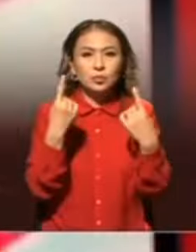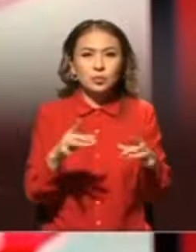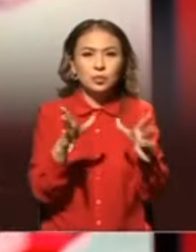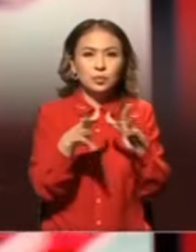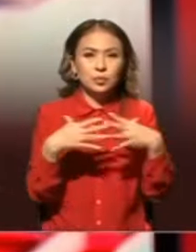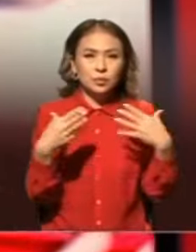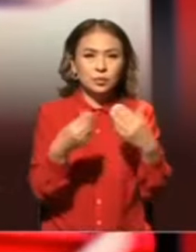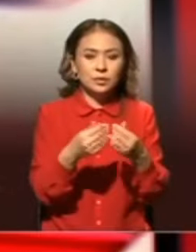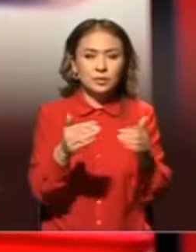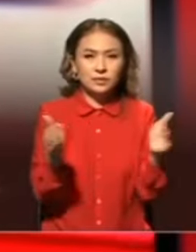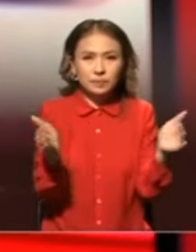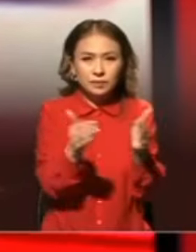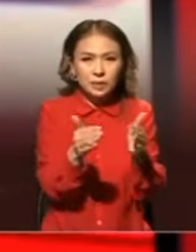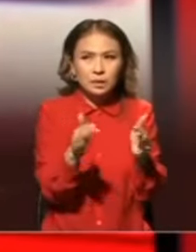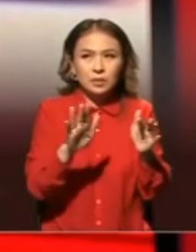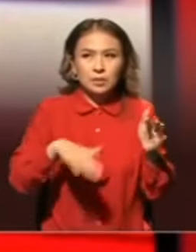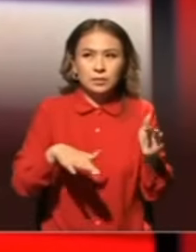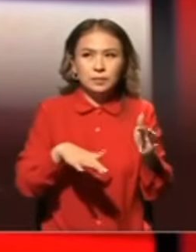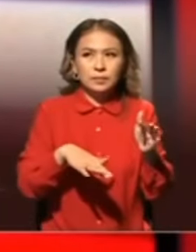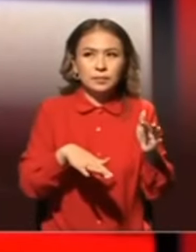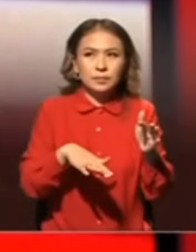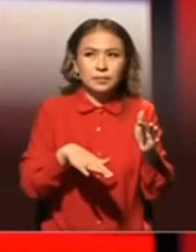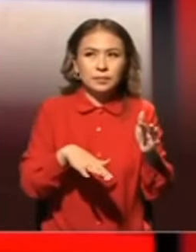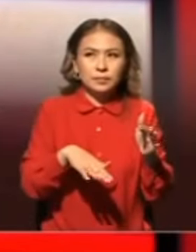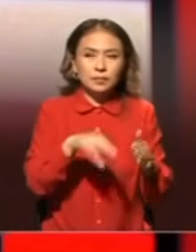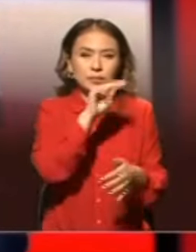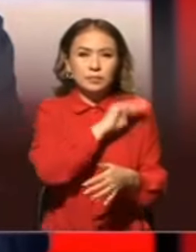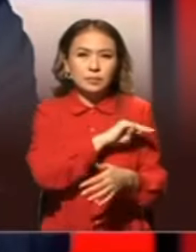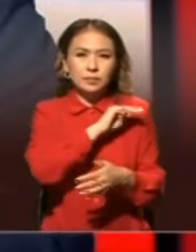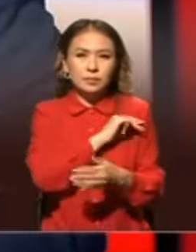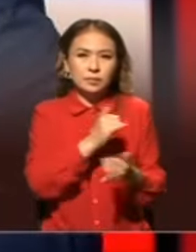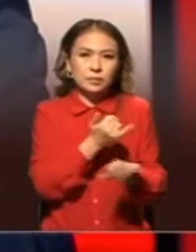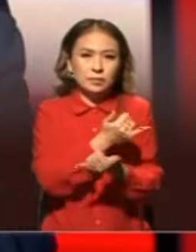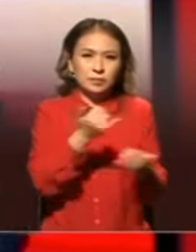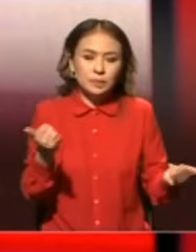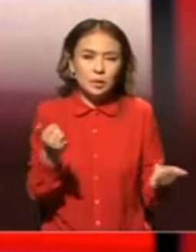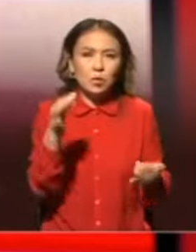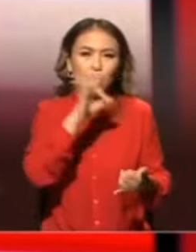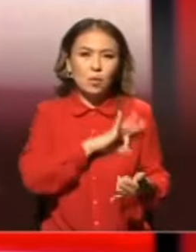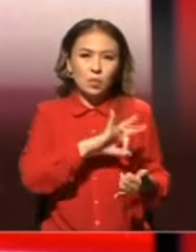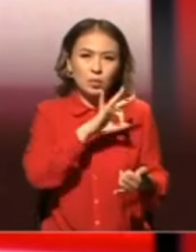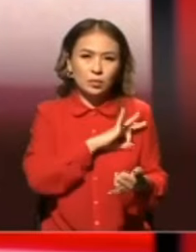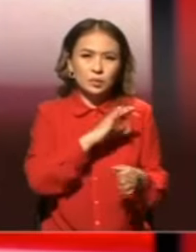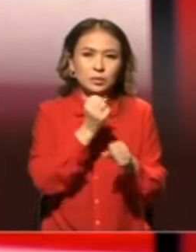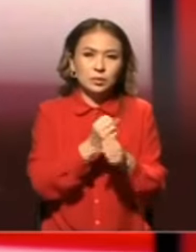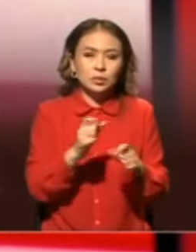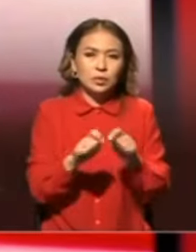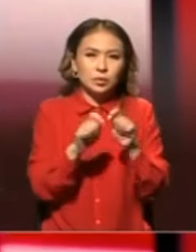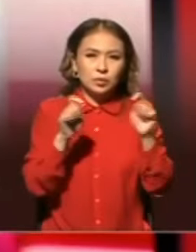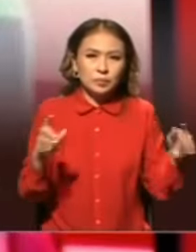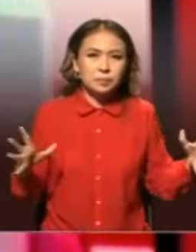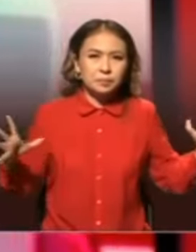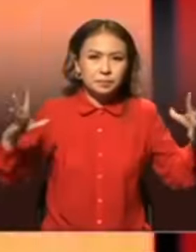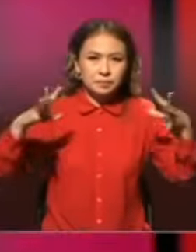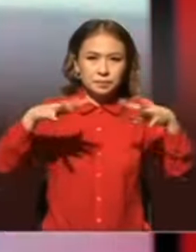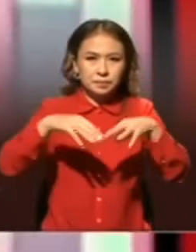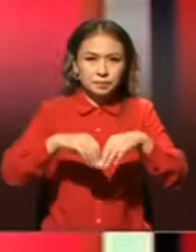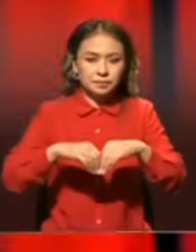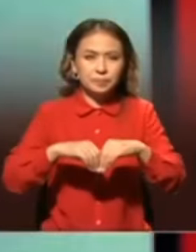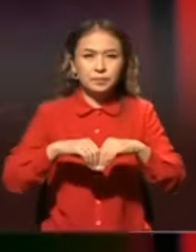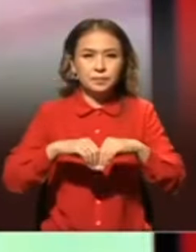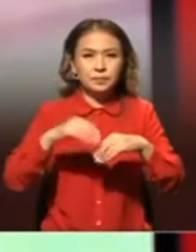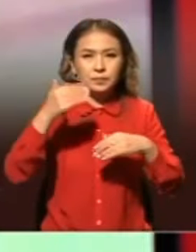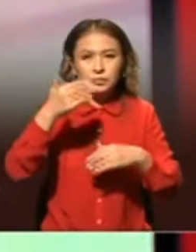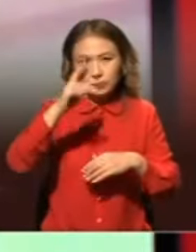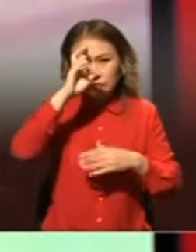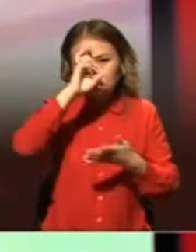отбасылық шаруашылықтар, одан кейін олар жаңағы қызмет көрсету, тұтыну кооперативтерін құрастыру үшін бірігіп. Бұны